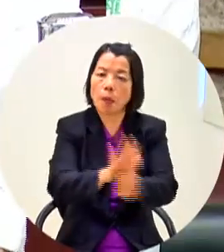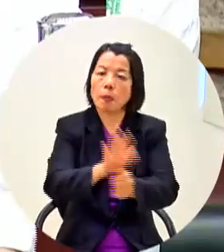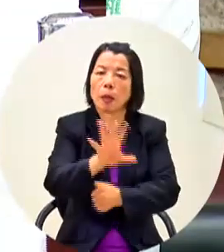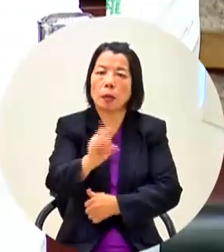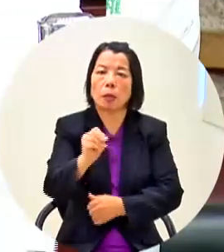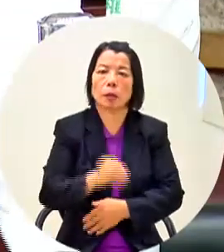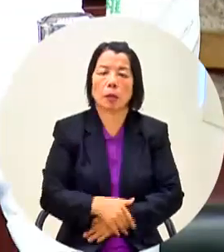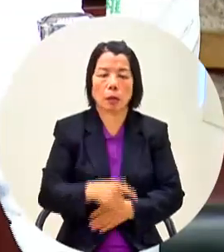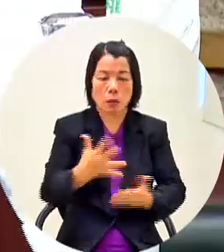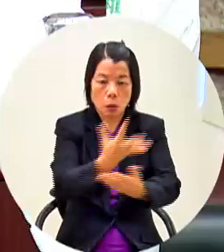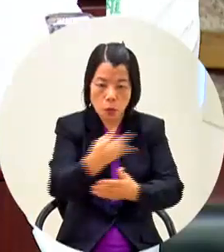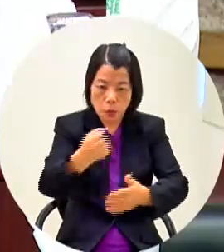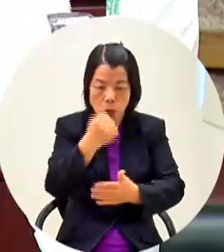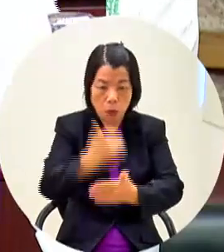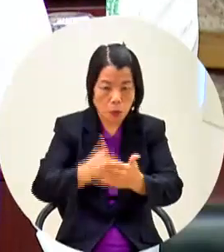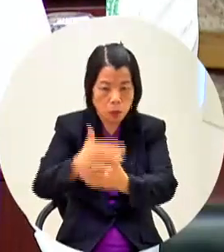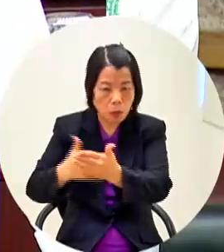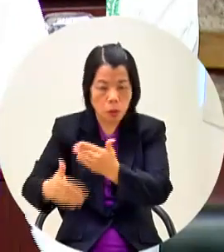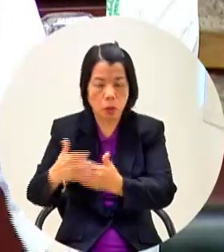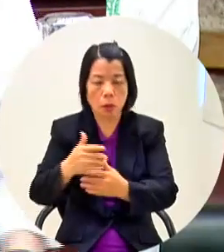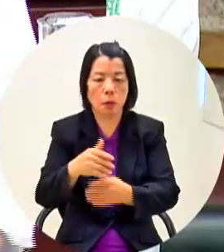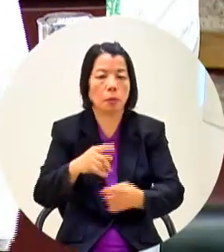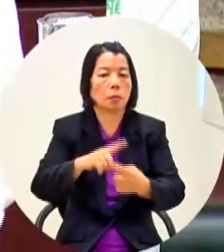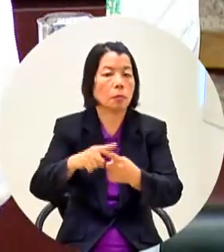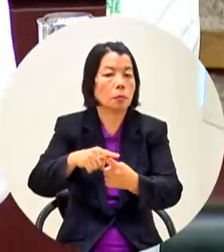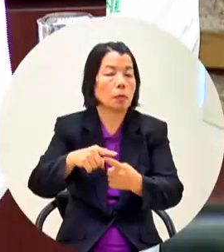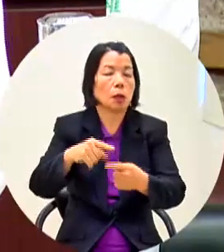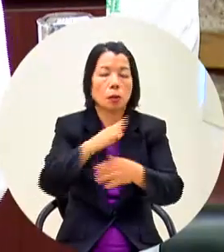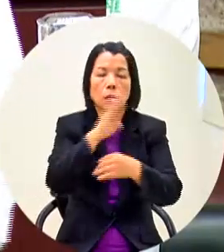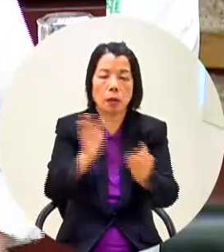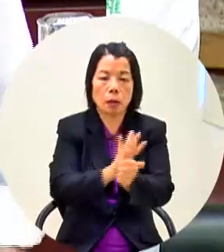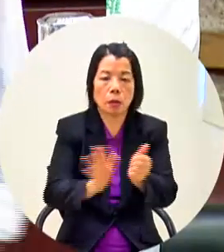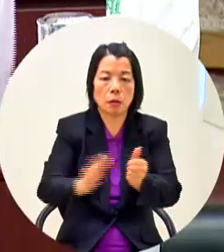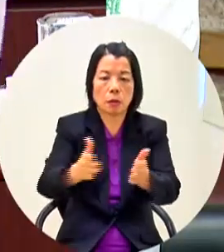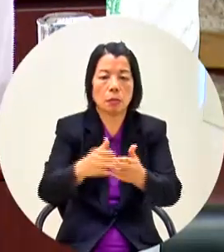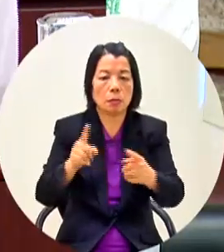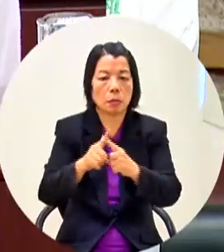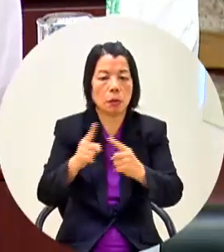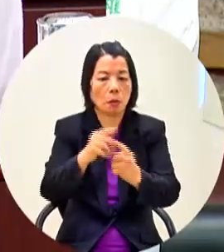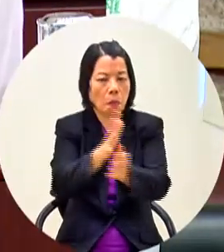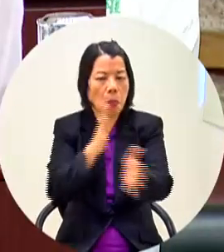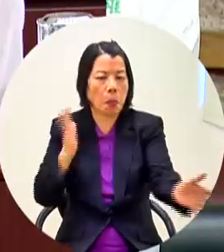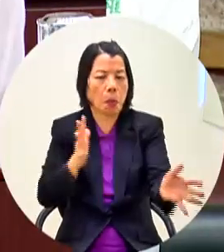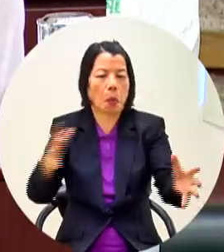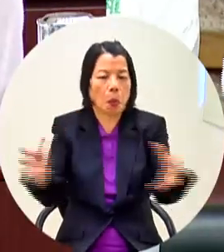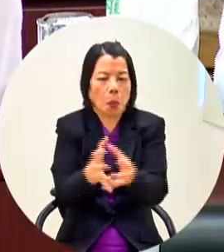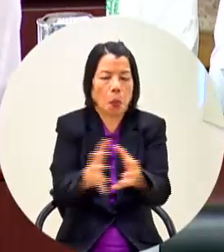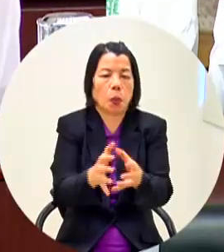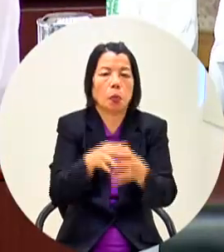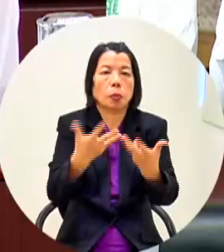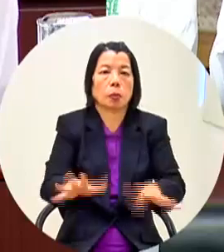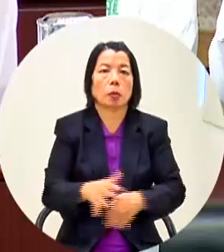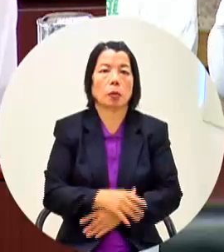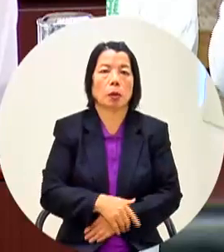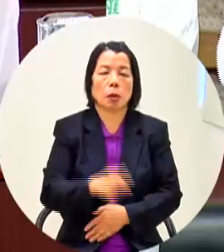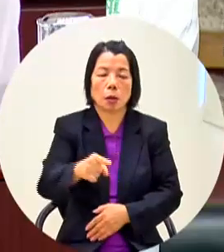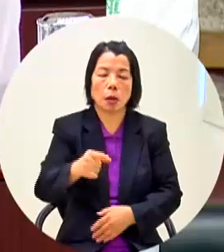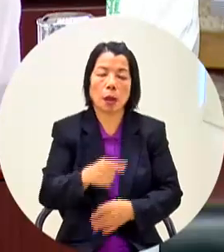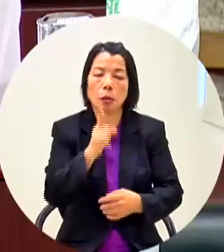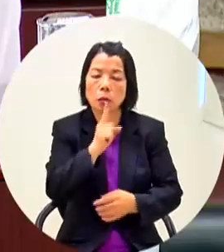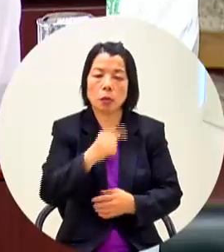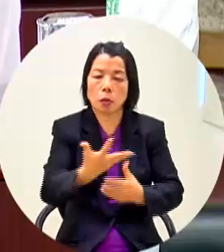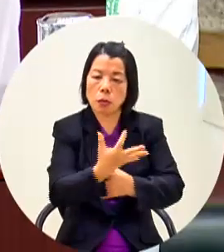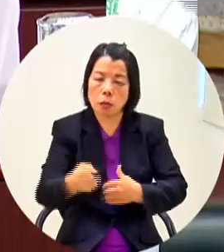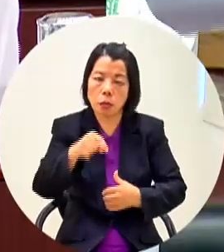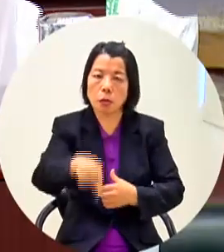除，很简单，就是会造成人潮聚集更多。 数学哎。包议员啊，你要是要谈数学问题的话， 我不跟